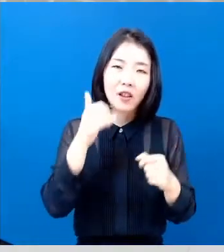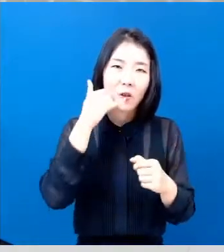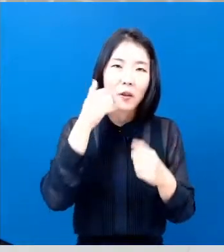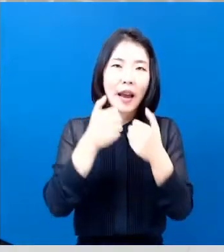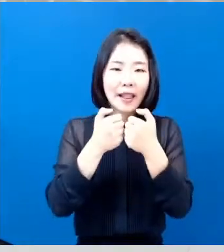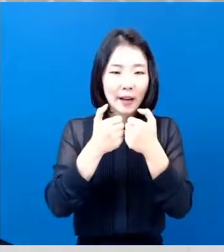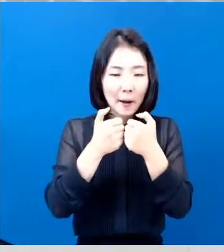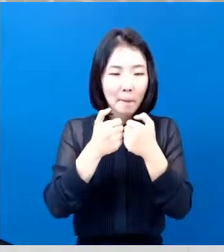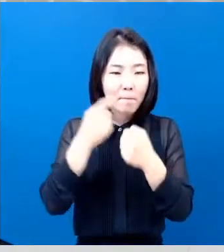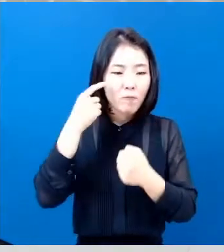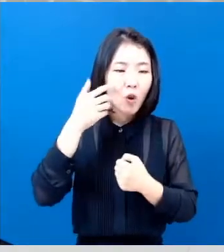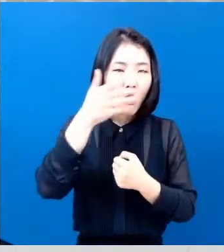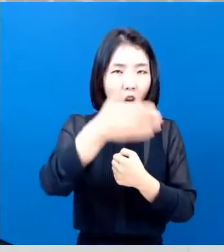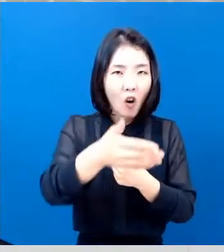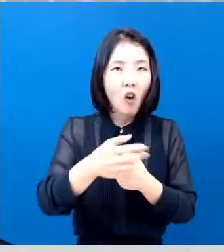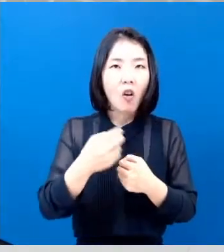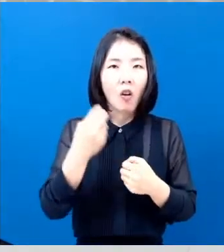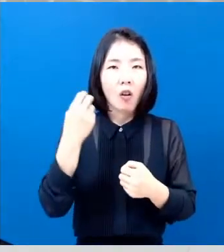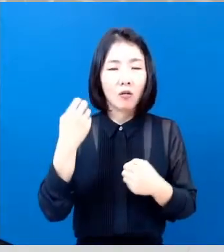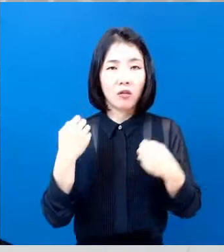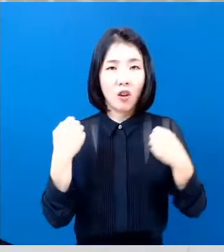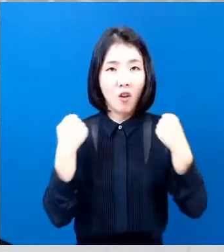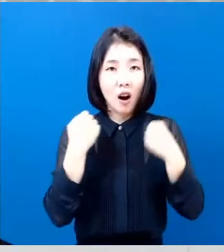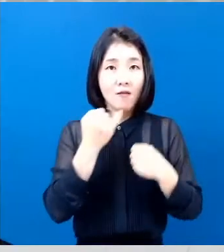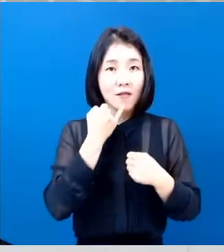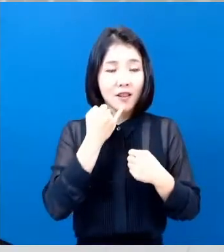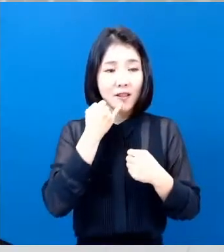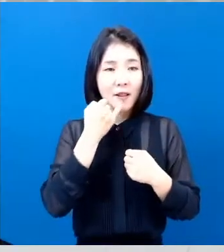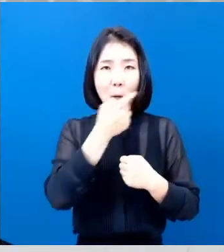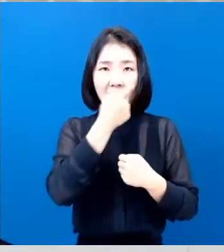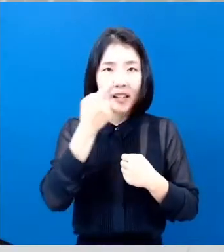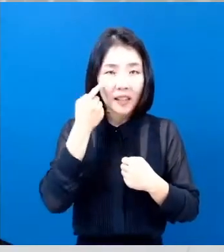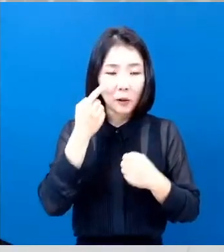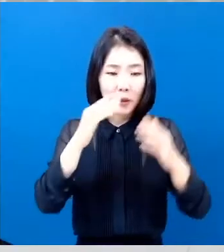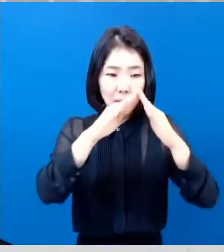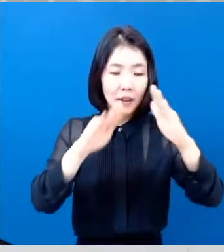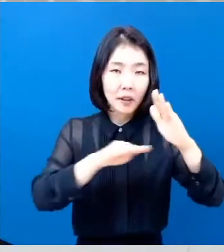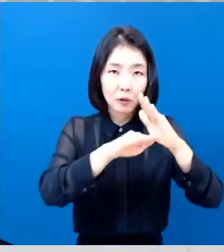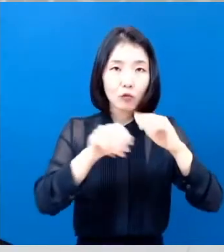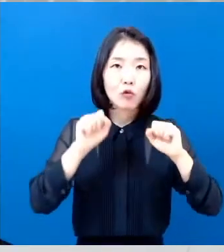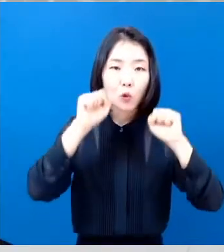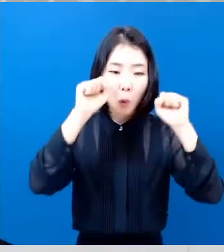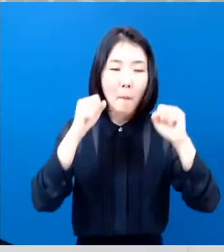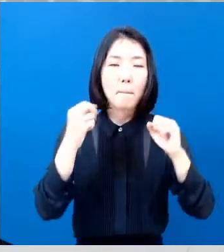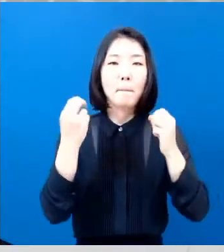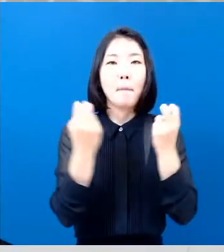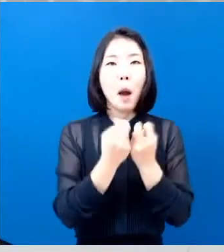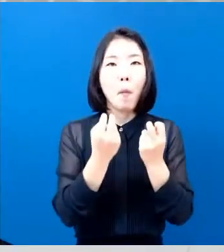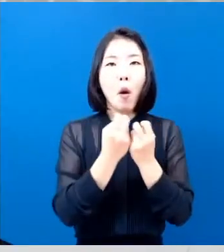이용자 장애인들의 건강을 확인하고 집안에서의 운동 방법을 제시하였습니다